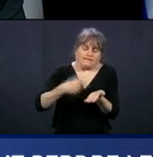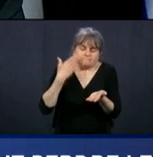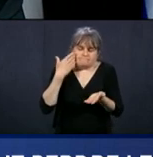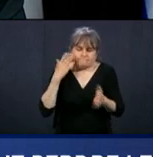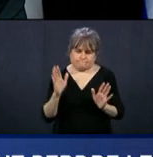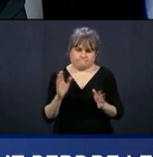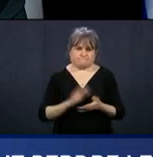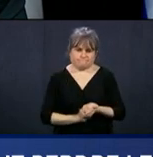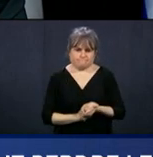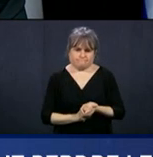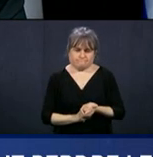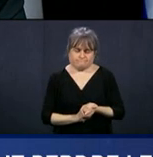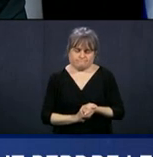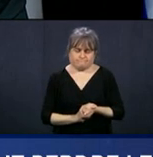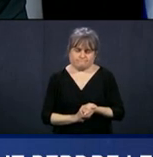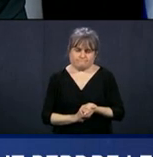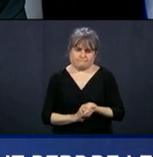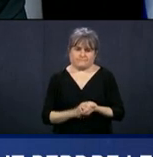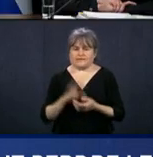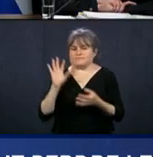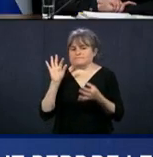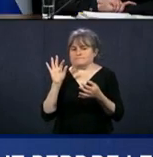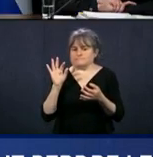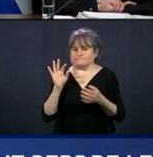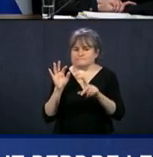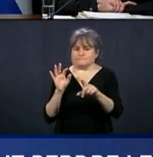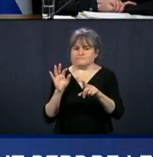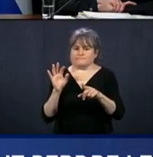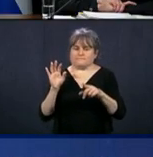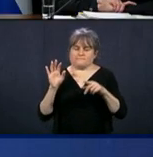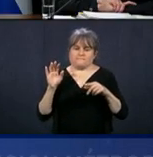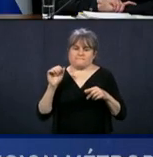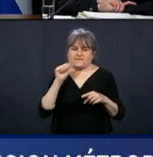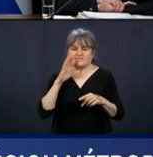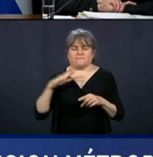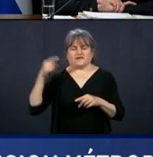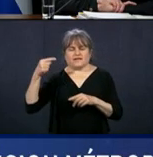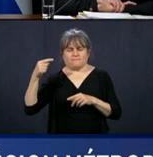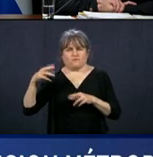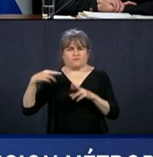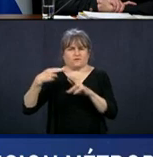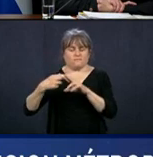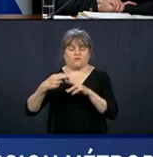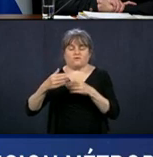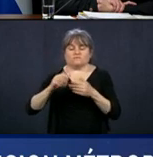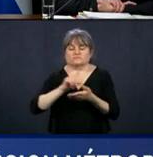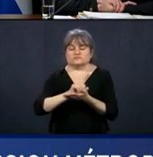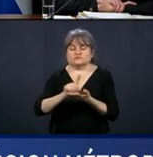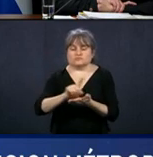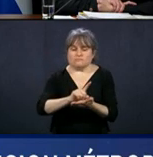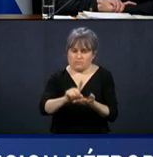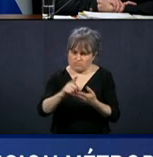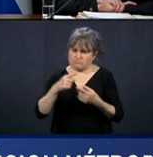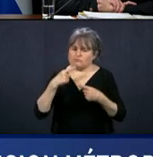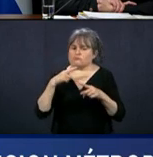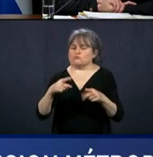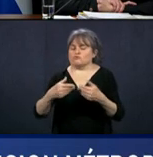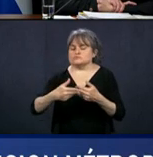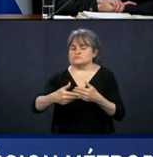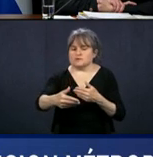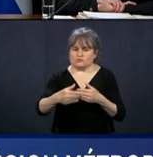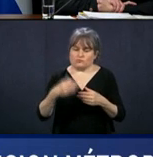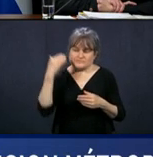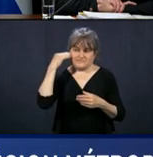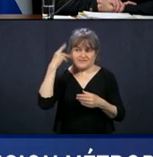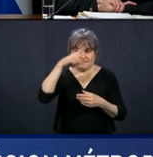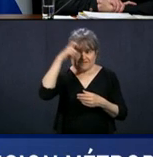là. Quand... Il y aura des annonces dans les prochaines semaines. Ouais, je pense qu'on peut le dire. Je l'ai dit tout à l'heure un petit peu, on est conscient que l'été s'en vient puis qu'il faut être réaliste